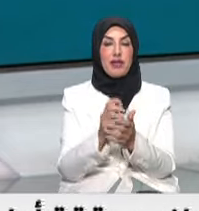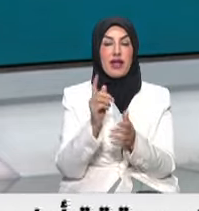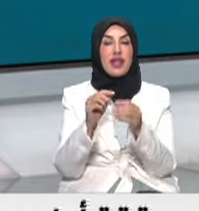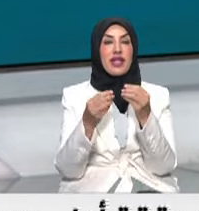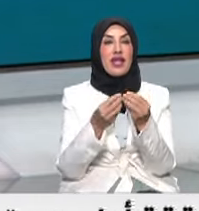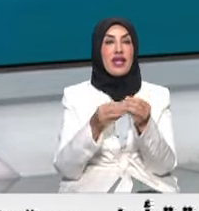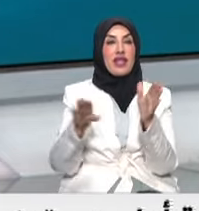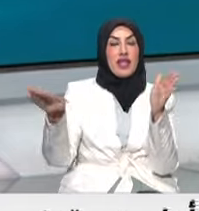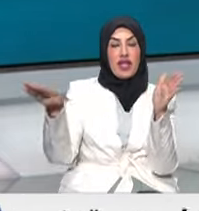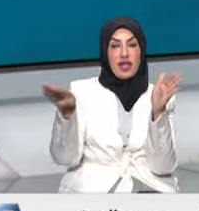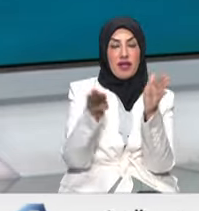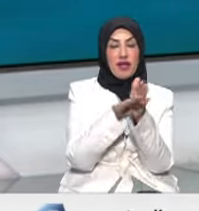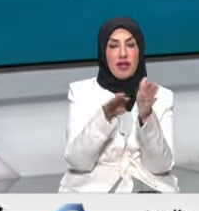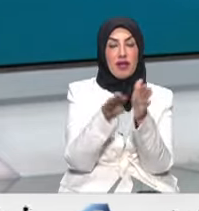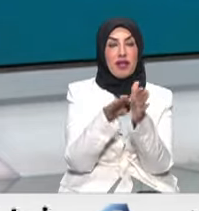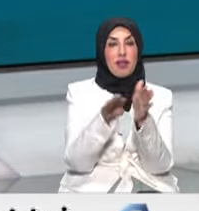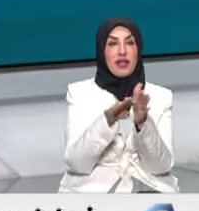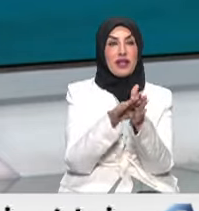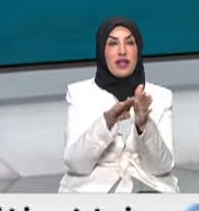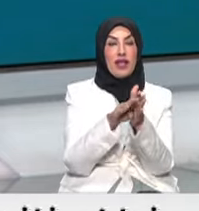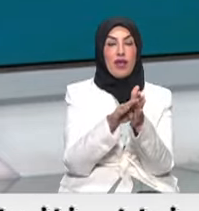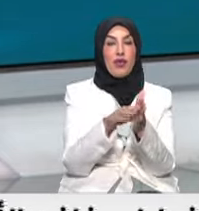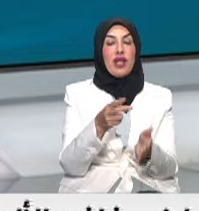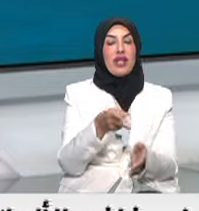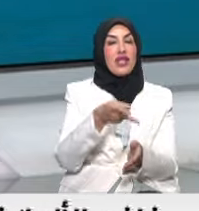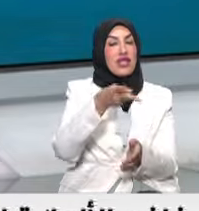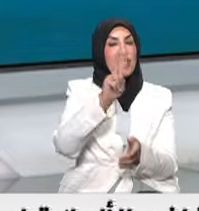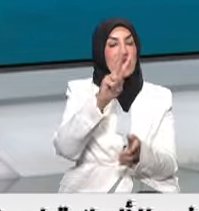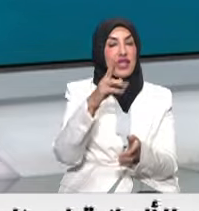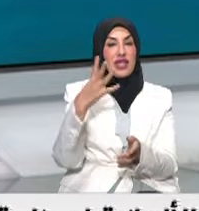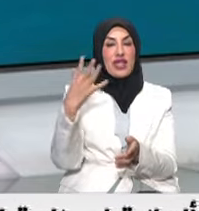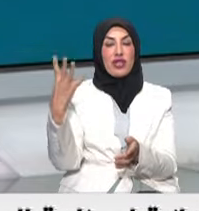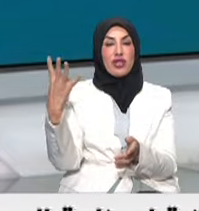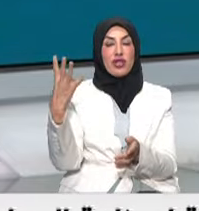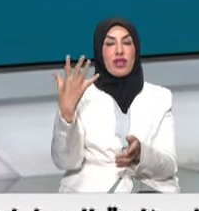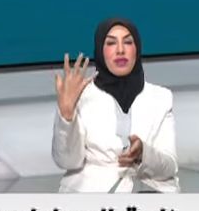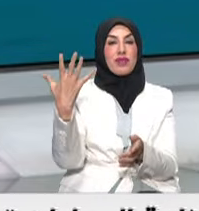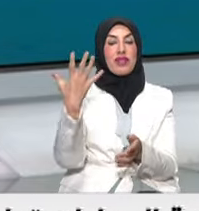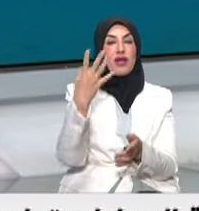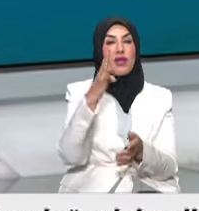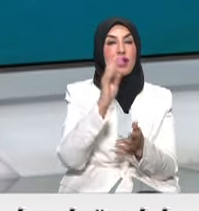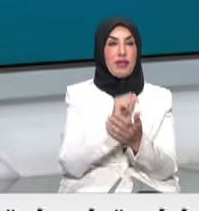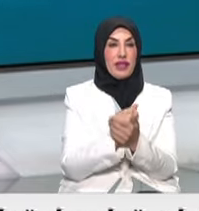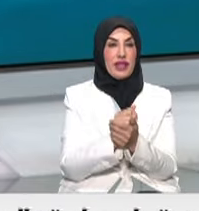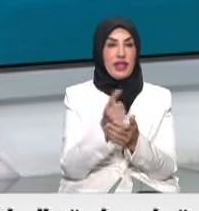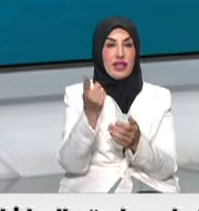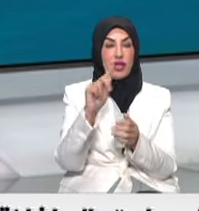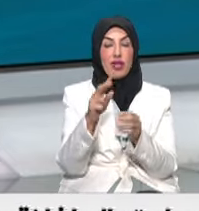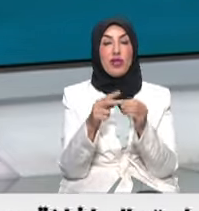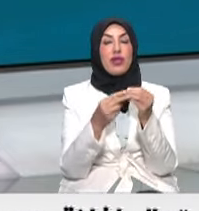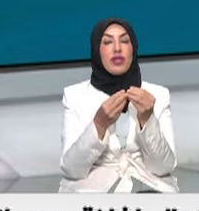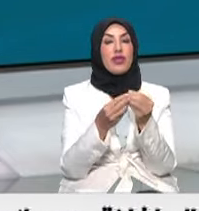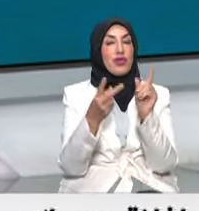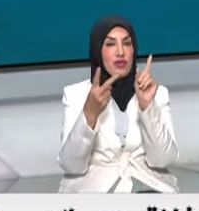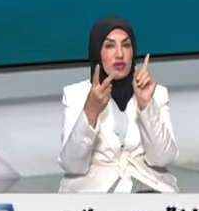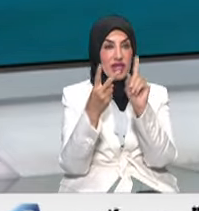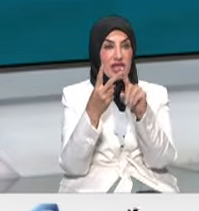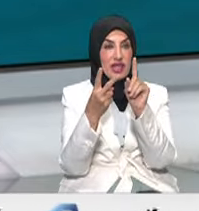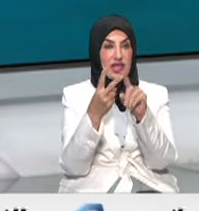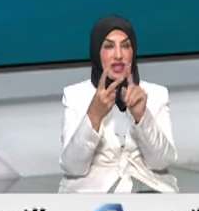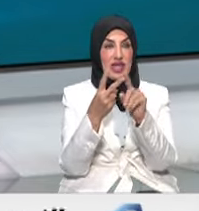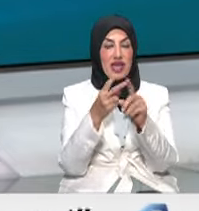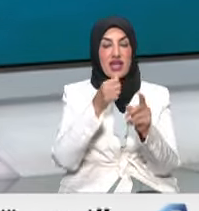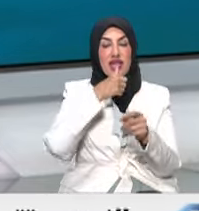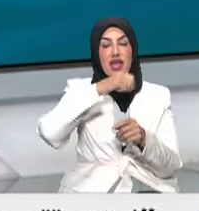معتدلة مناسبة لممارسة جميع الأنشطة البحرية، متوقع تراوح ارتفاع الموج ما بين 1 إلى 3 أقدام. التيارات المائية لا